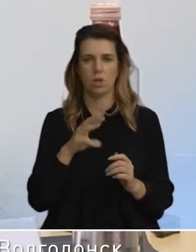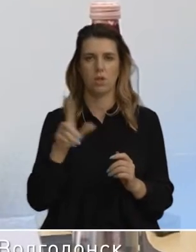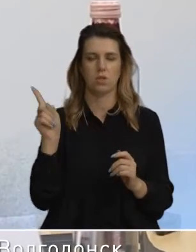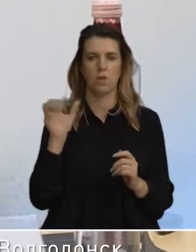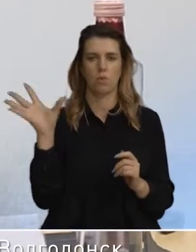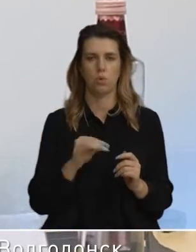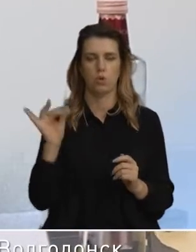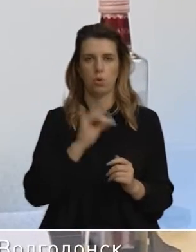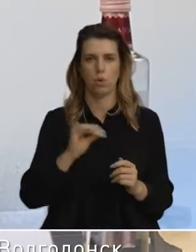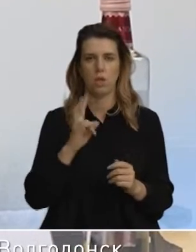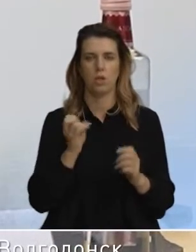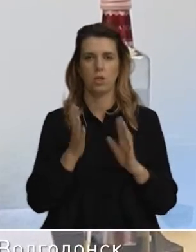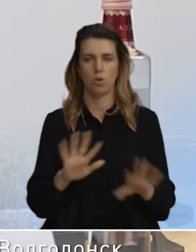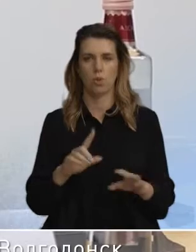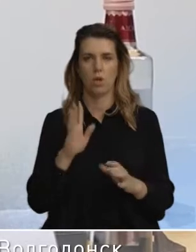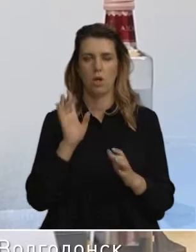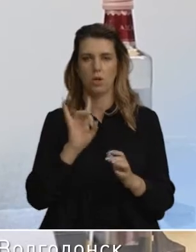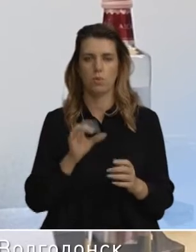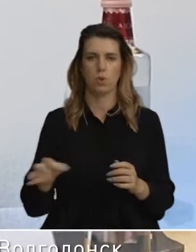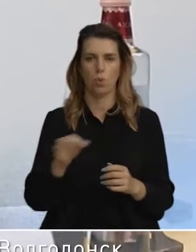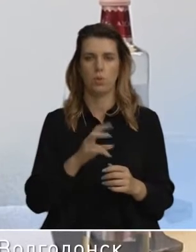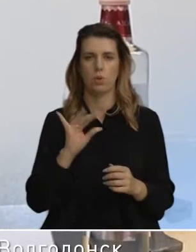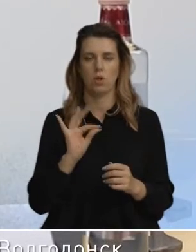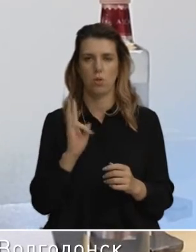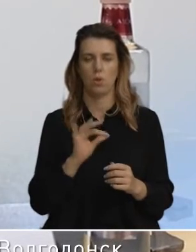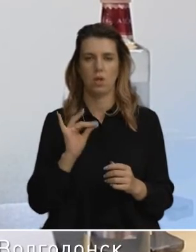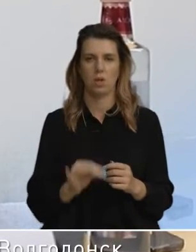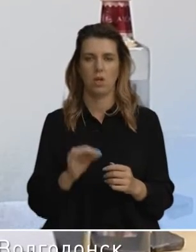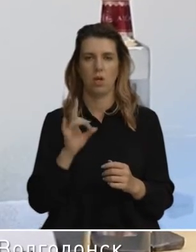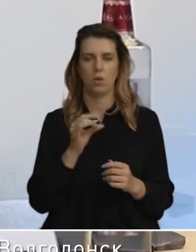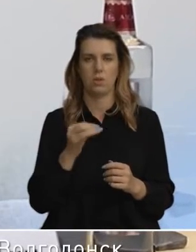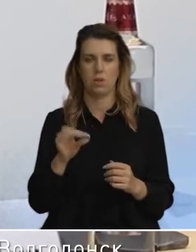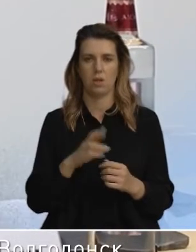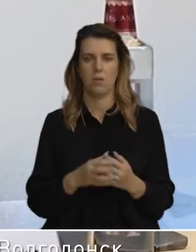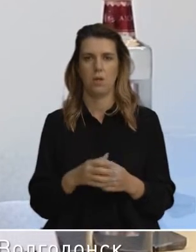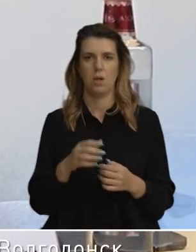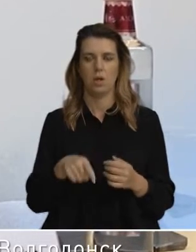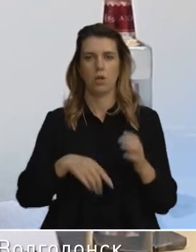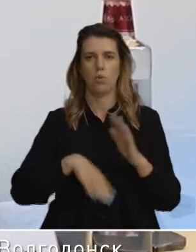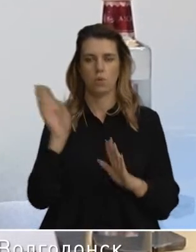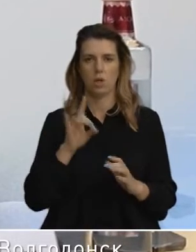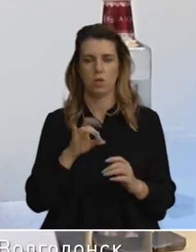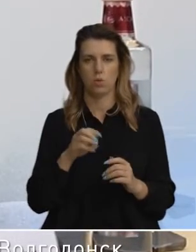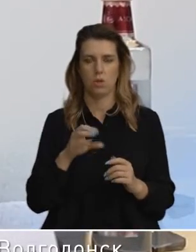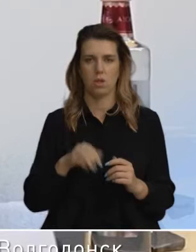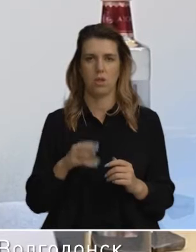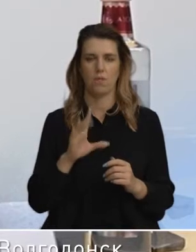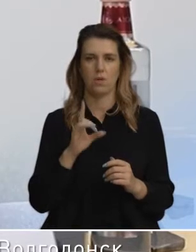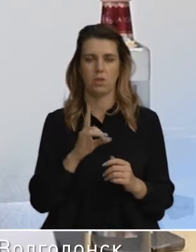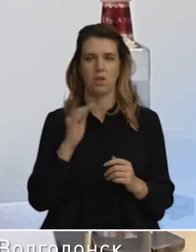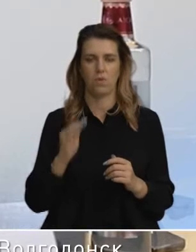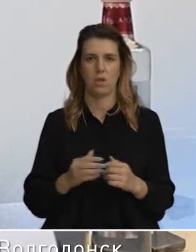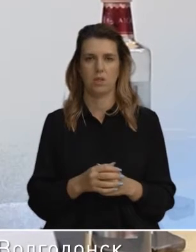всю историю не только Ростовской области, но и России. Это лучший результат